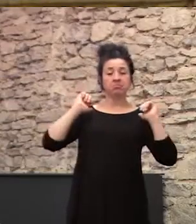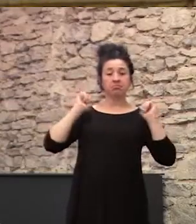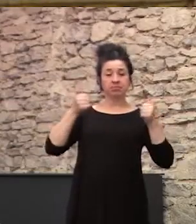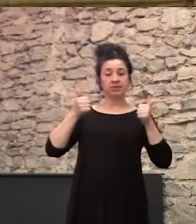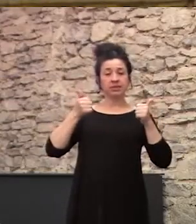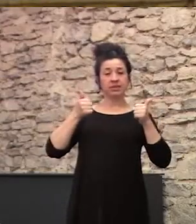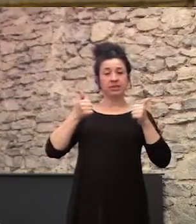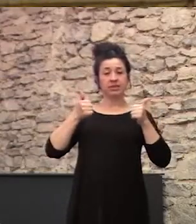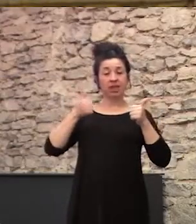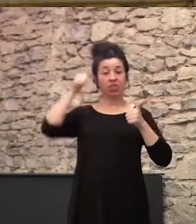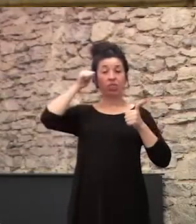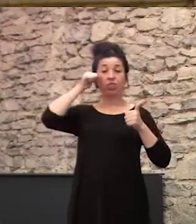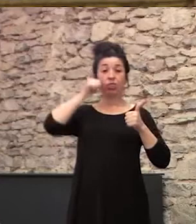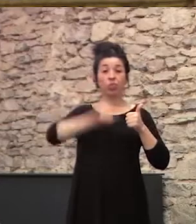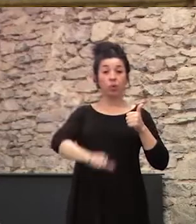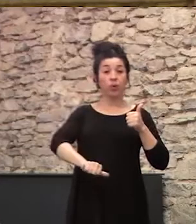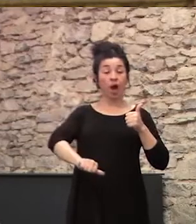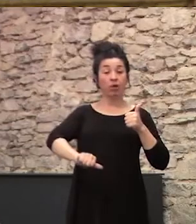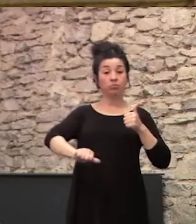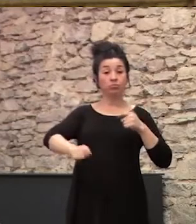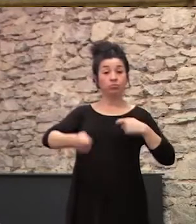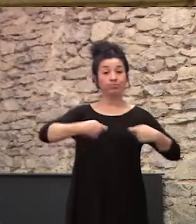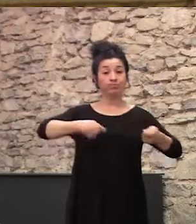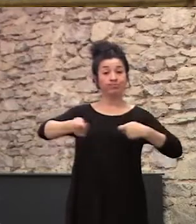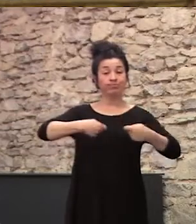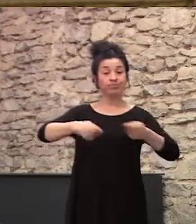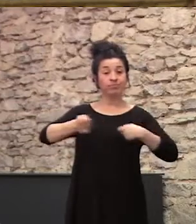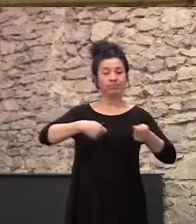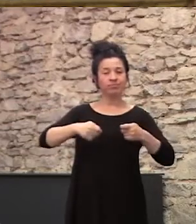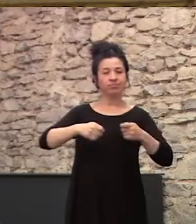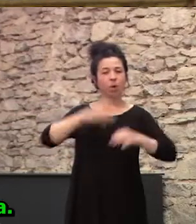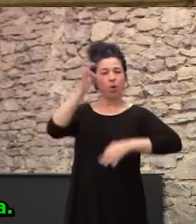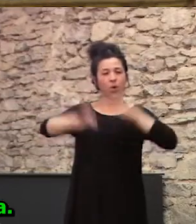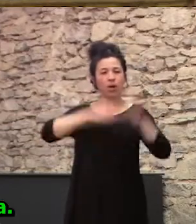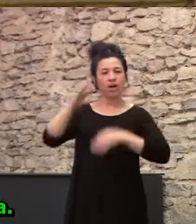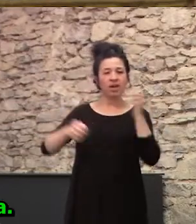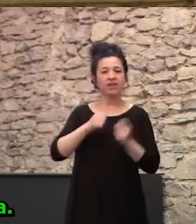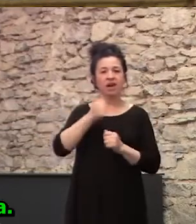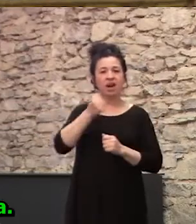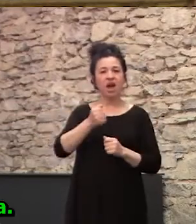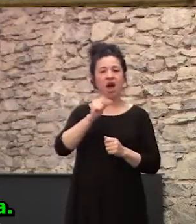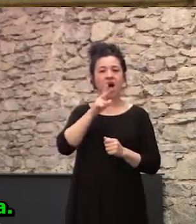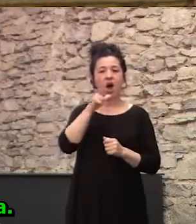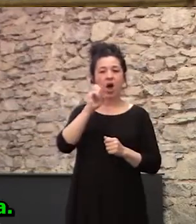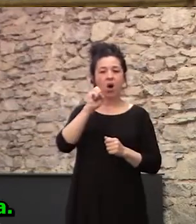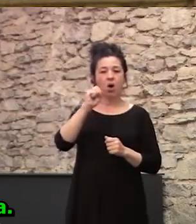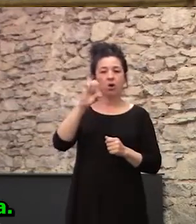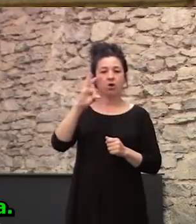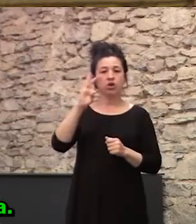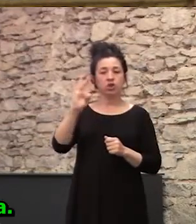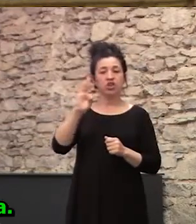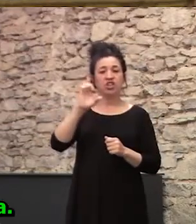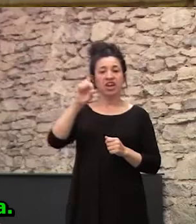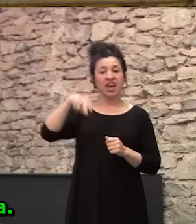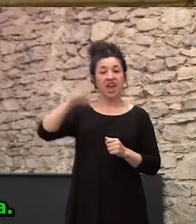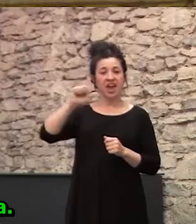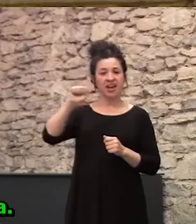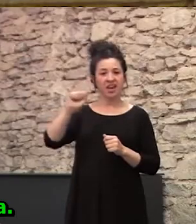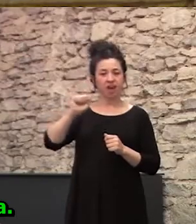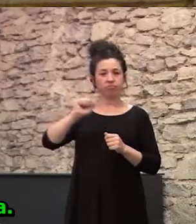Ahotxenea, Durango basokan ahotxenea antolatzen dute eta beti betetzen da bos, bi egunetan uste dut jartzen dute izena emateko